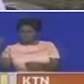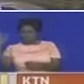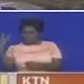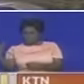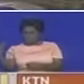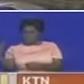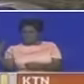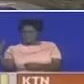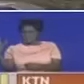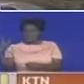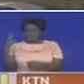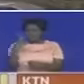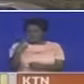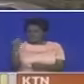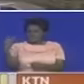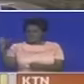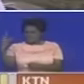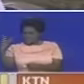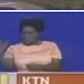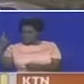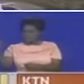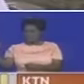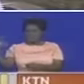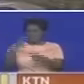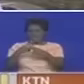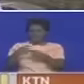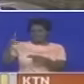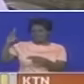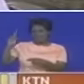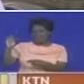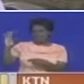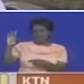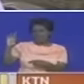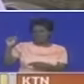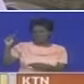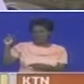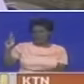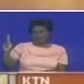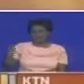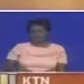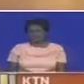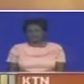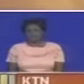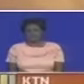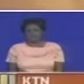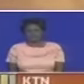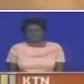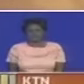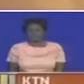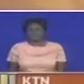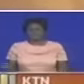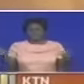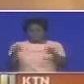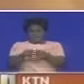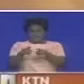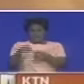200042. Nitarudia, 200042. Jina langu ni Franco Tieno wa KTN Leo, Nairobi. Tukibado kwenye masuala